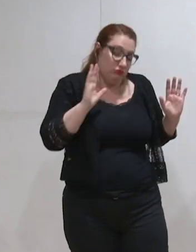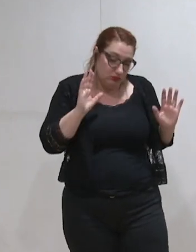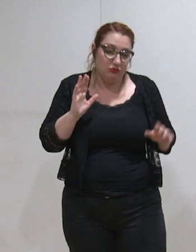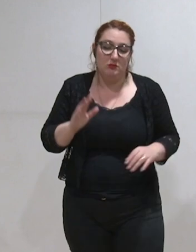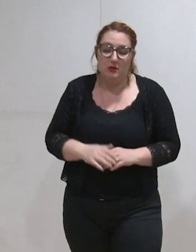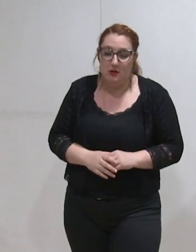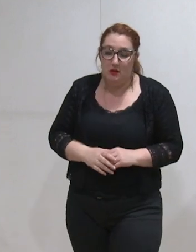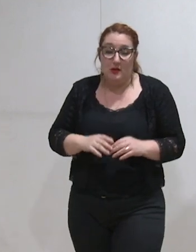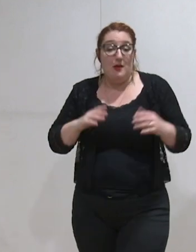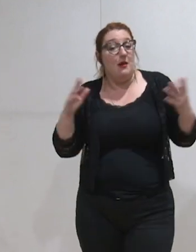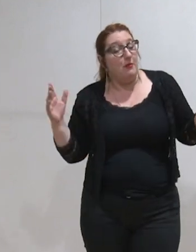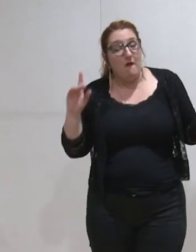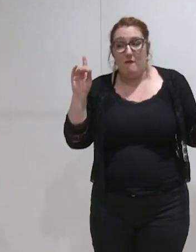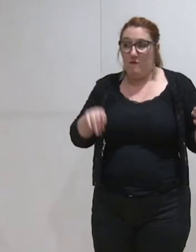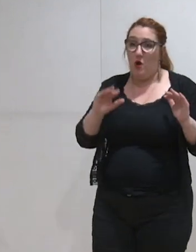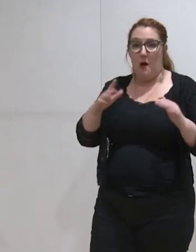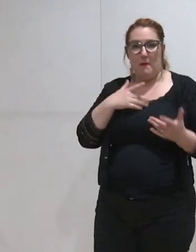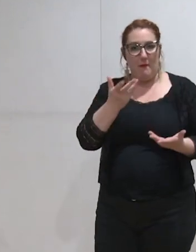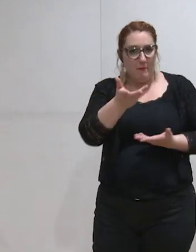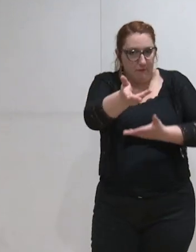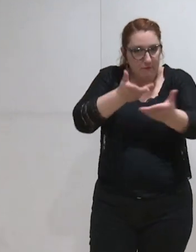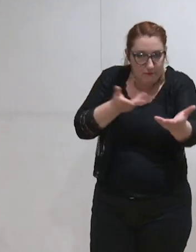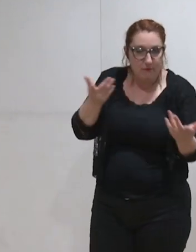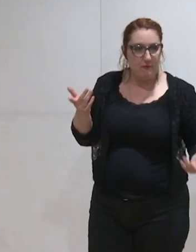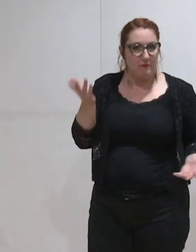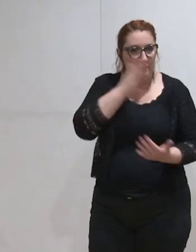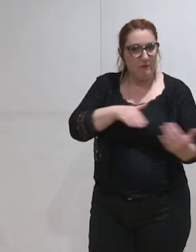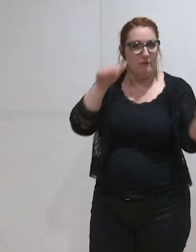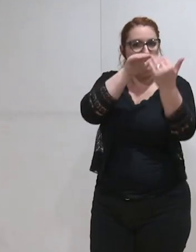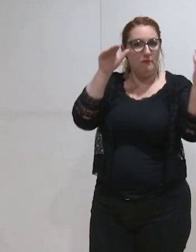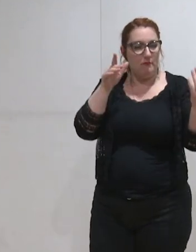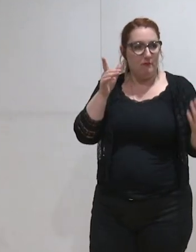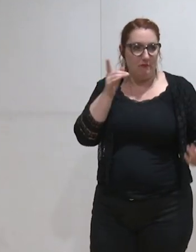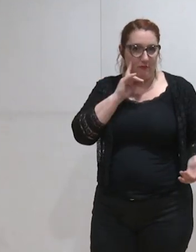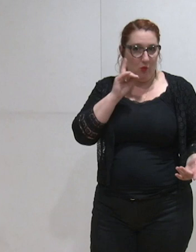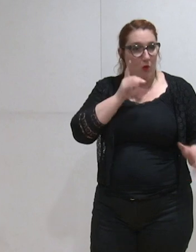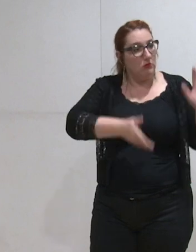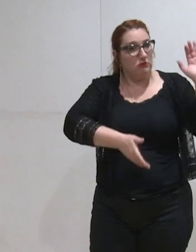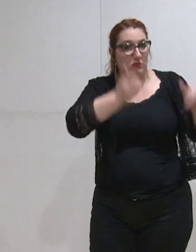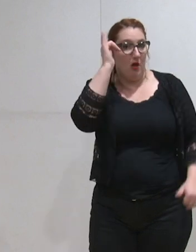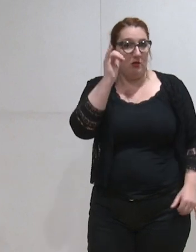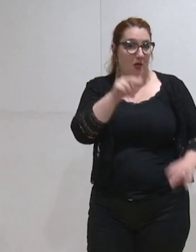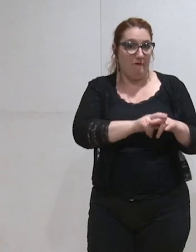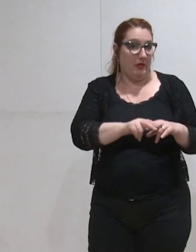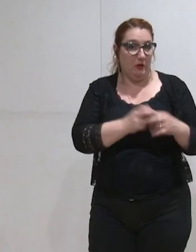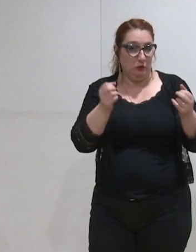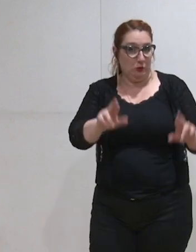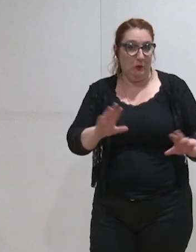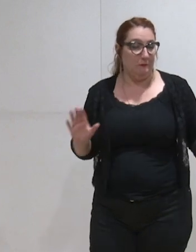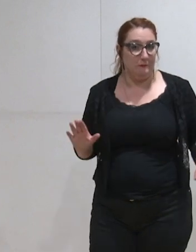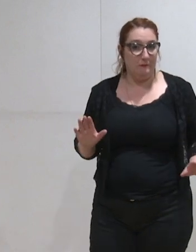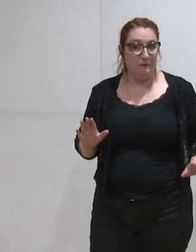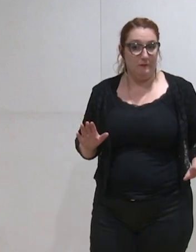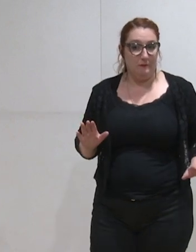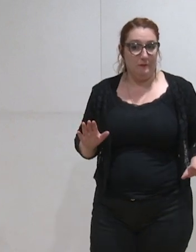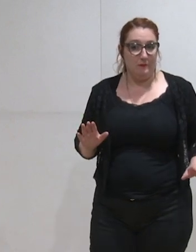bien il faudra mettre quelque chose en face parce que sinon vous n'aurez personne et à ce moment-là